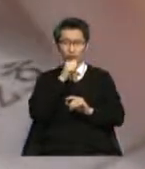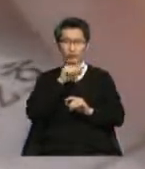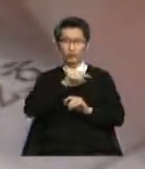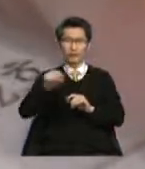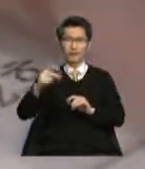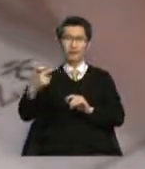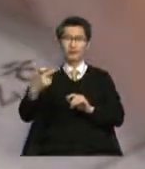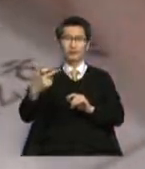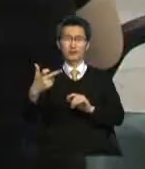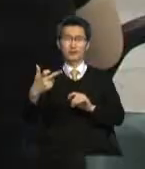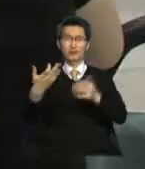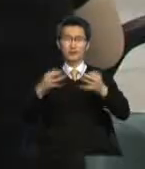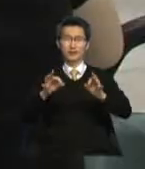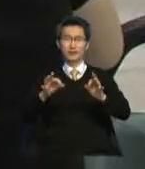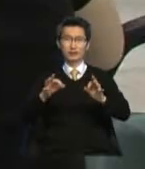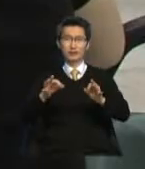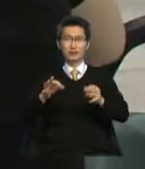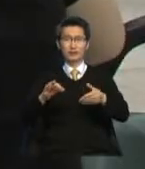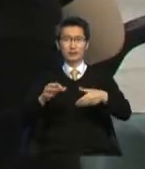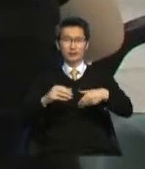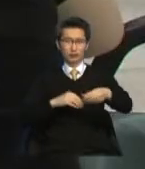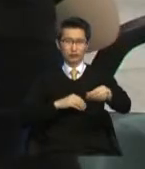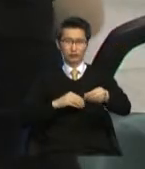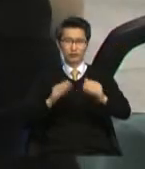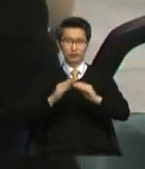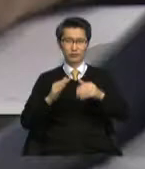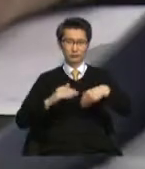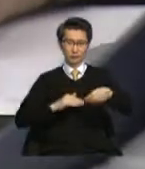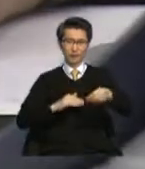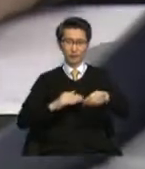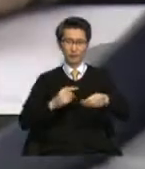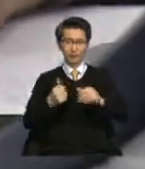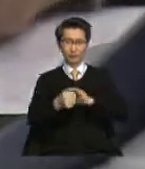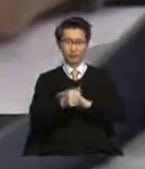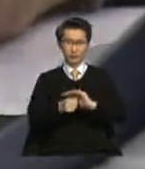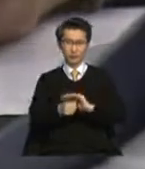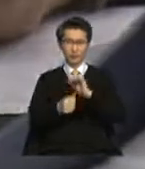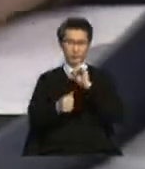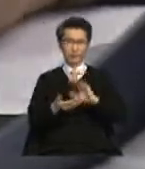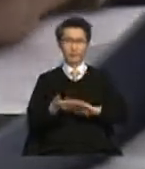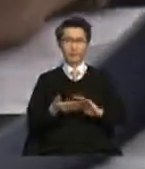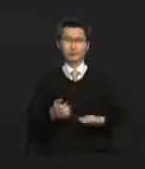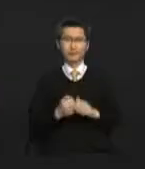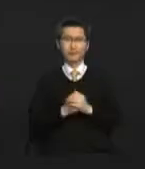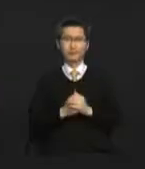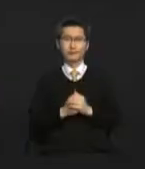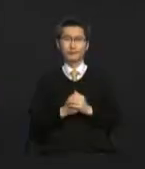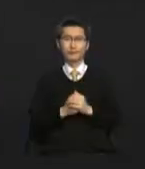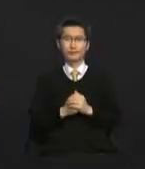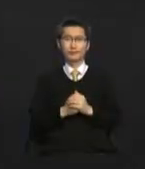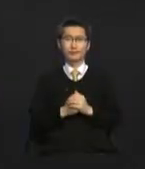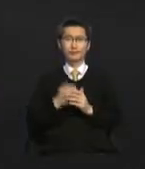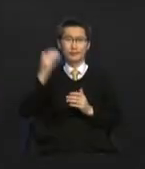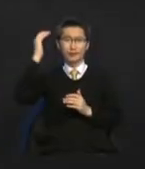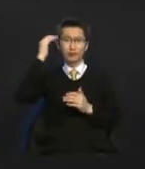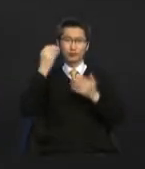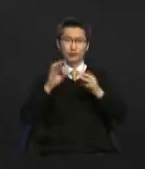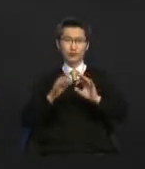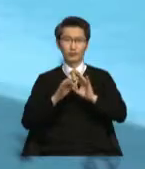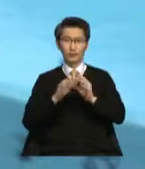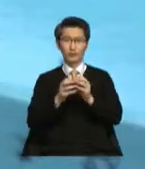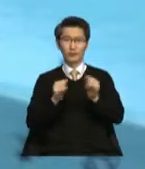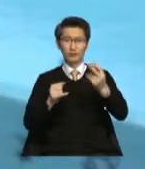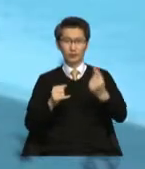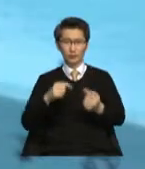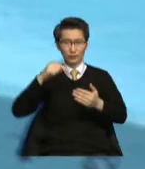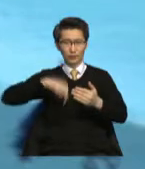기록하면서 은행과 금융권이 가계의 대출 해 소극적인 태도를 띤 것으로 나타났습니다 한국은 n 관계자도